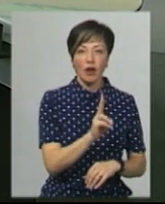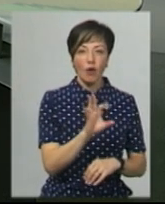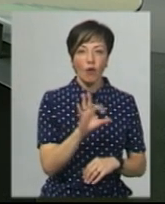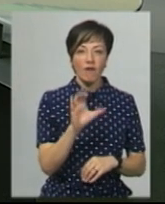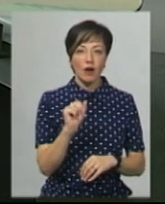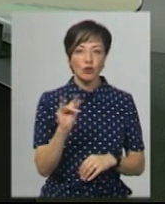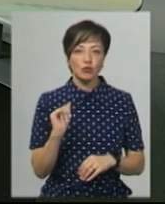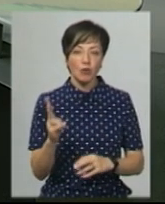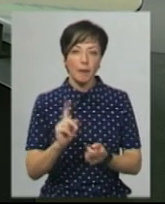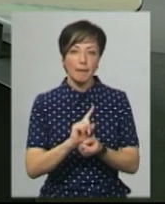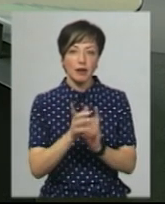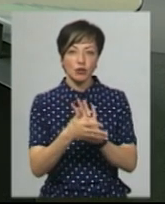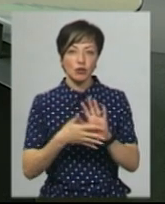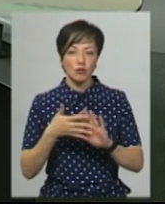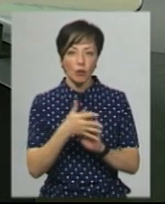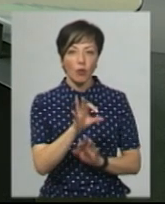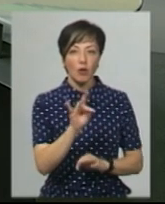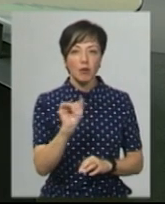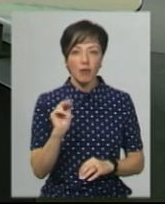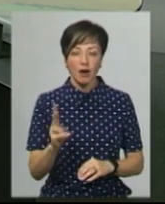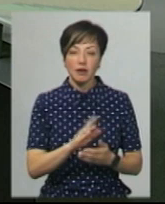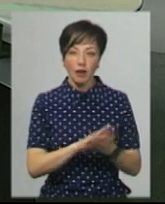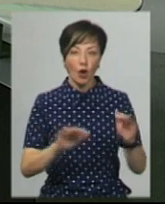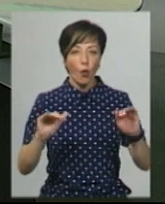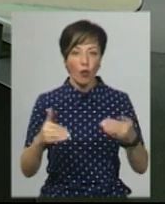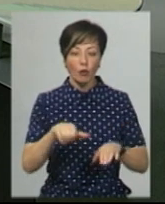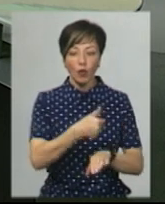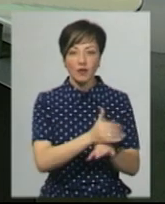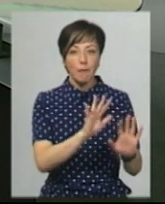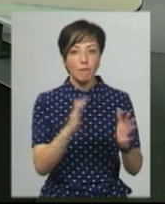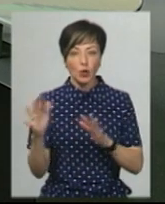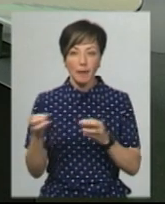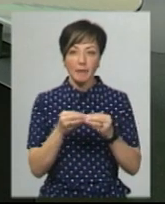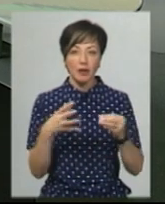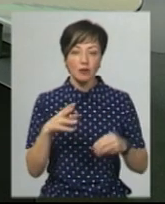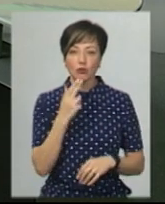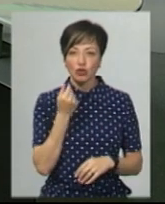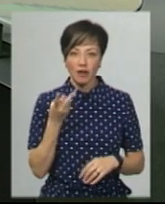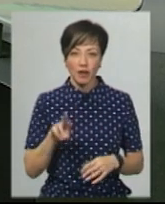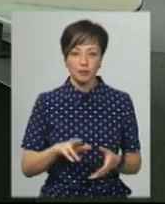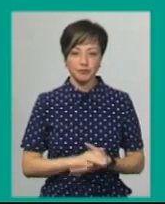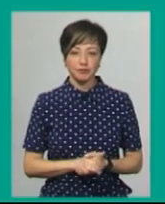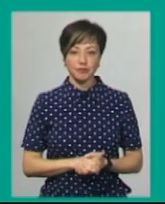Ковальчук. На жест в умову перекладає Ольга Рибак. А далі коротко про головні події 15 червня.